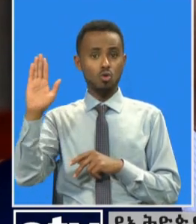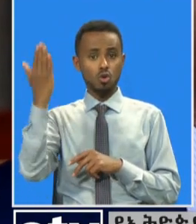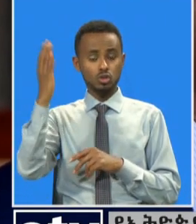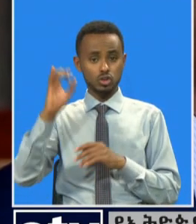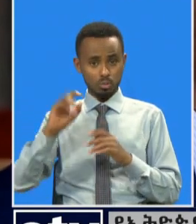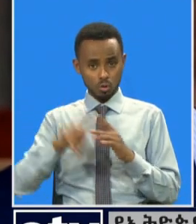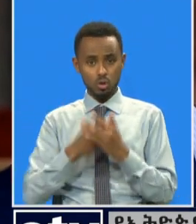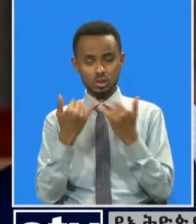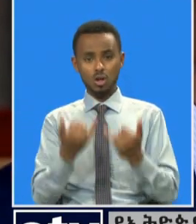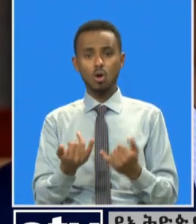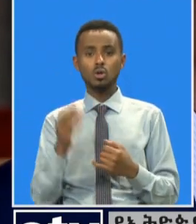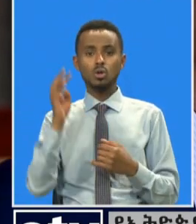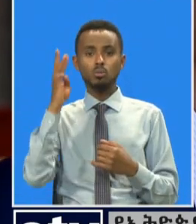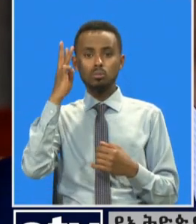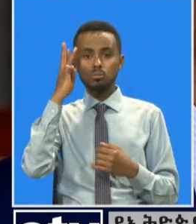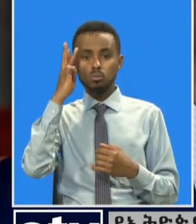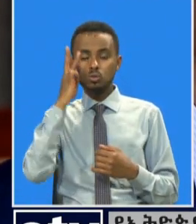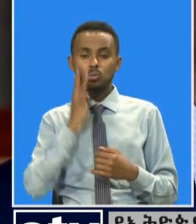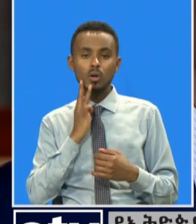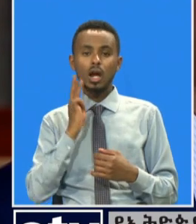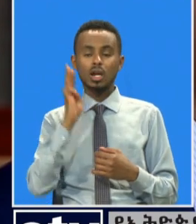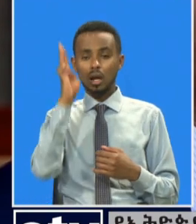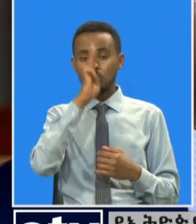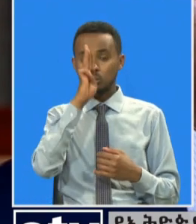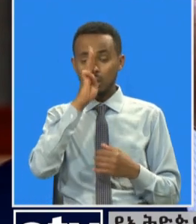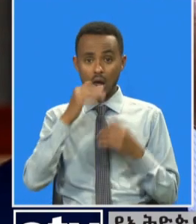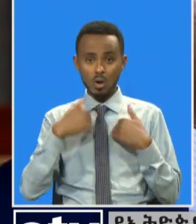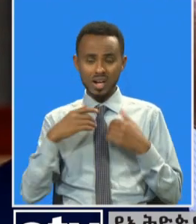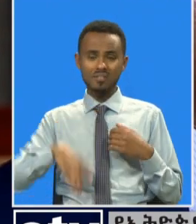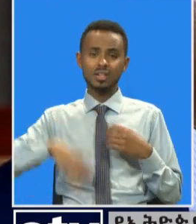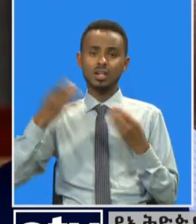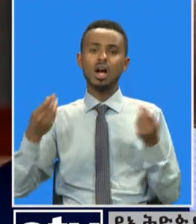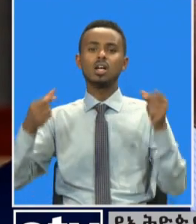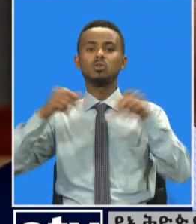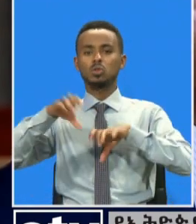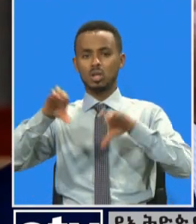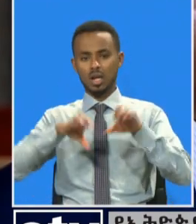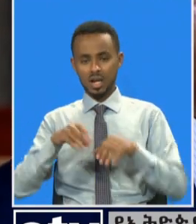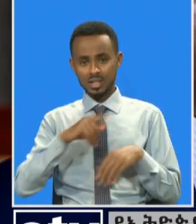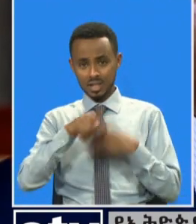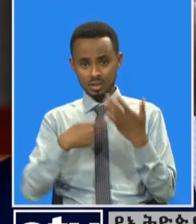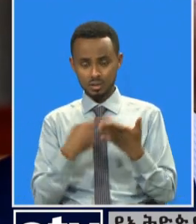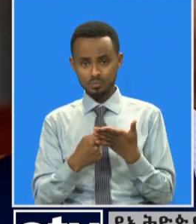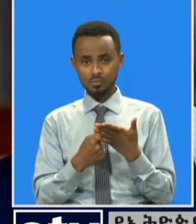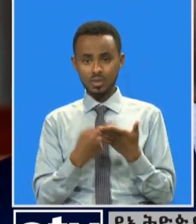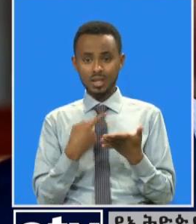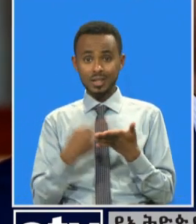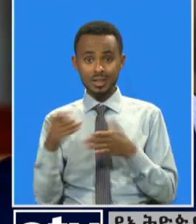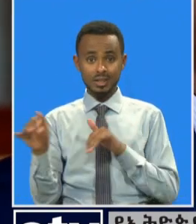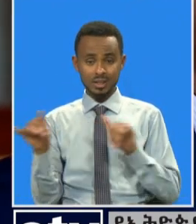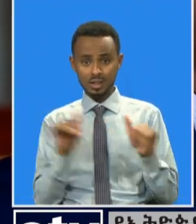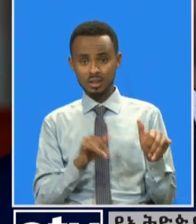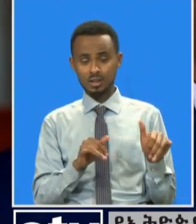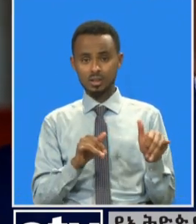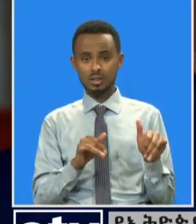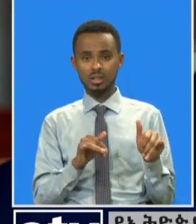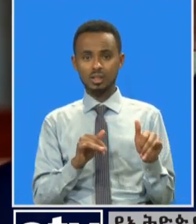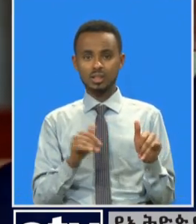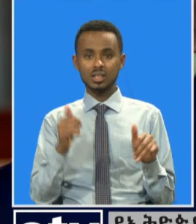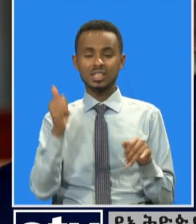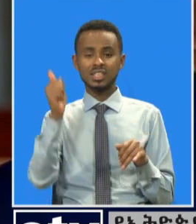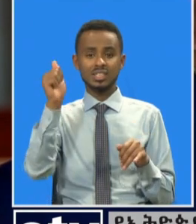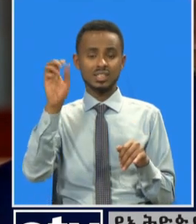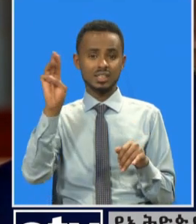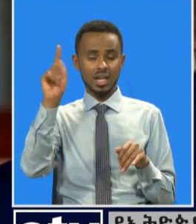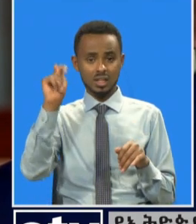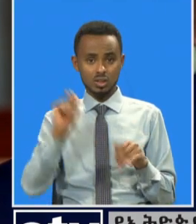እስከ አሁን በሱዳን እና በሶማሌ ከፍተኛ አስተዋጽኦ እናደርጋለን። ስለዚህ ይህ እንደ እሴት